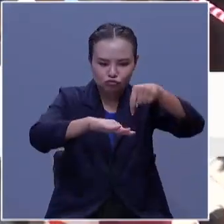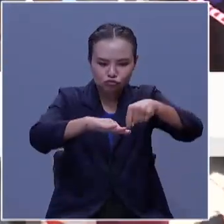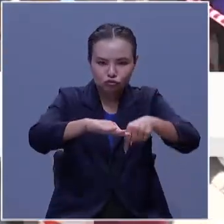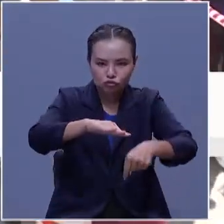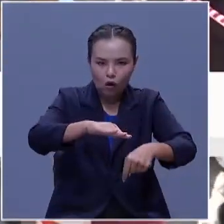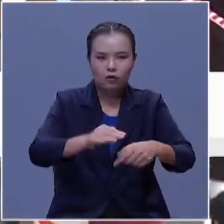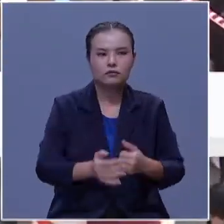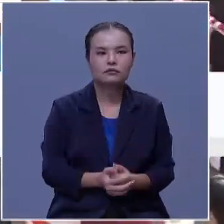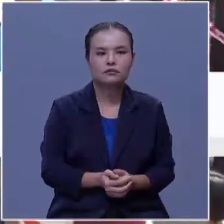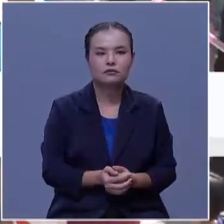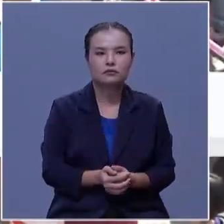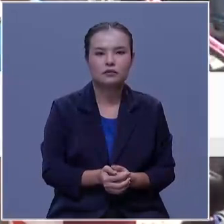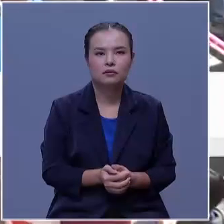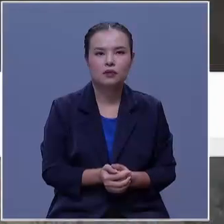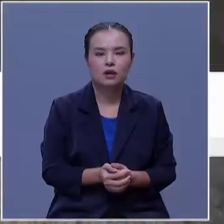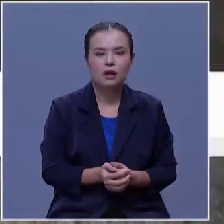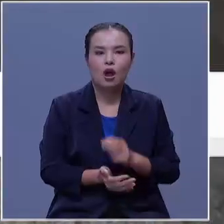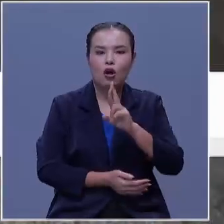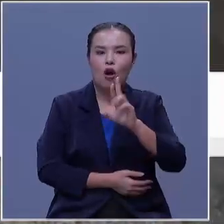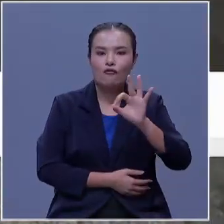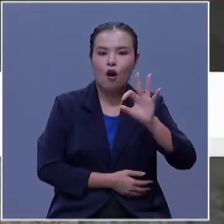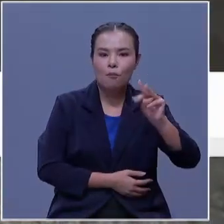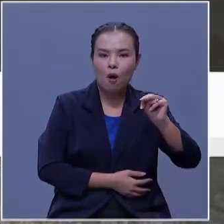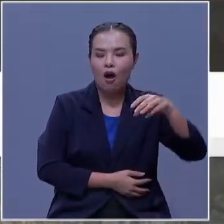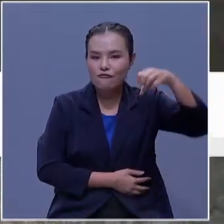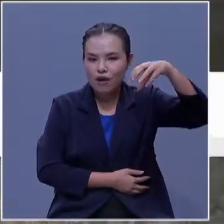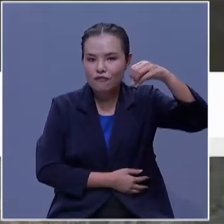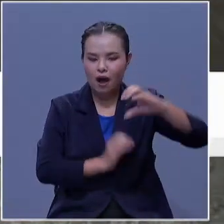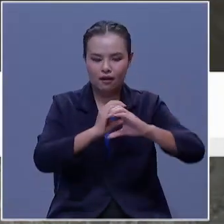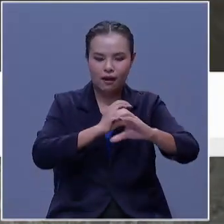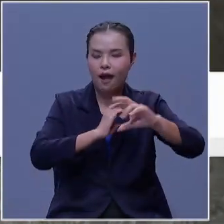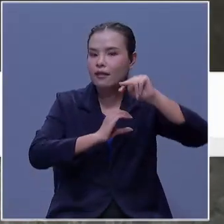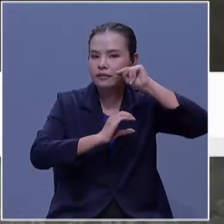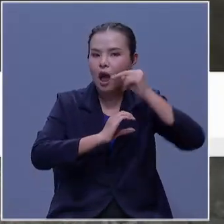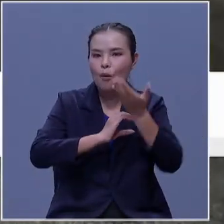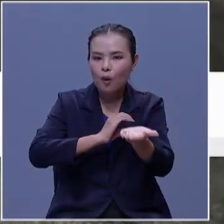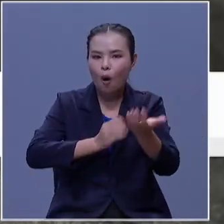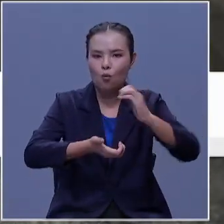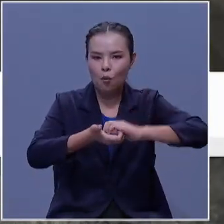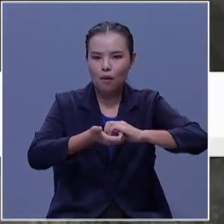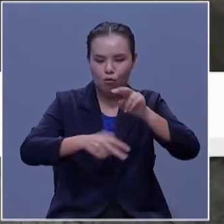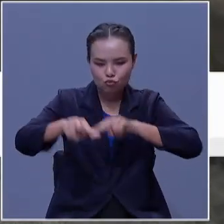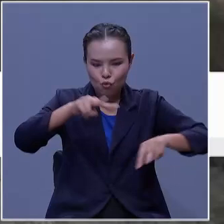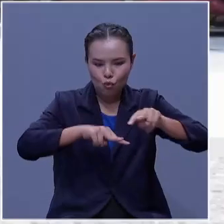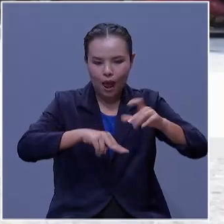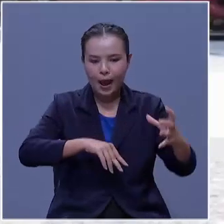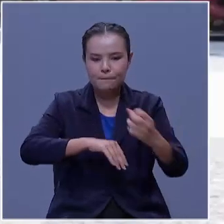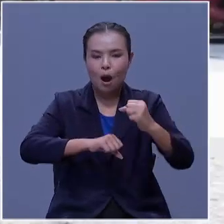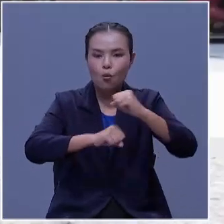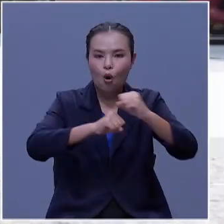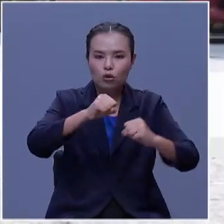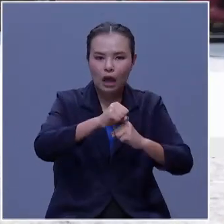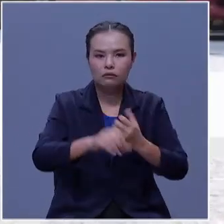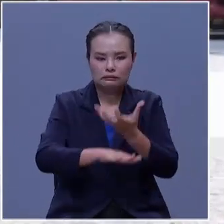ต์ก่อสร้างนะครับหน่วยงานรฟม.การไฟฟ้านครหลวงการประปาขอความร่วมมือให้กำกับผู้รับเหมาอย่าบรรทุกน้ำ